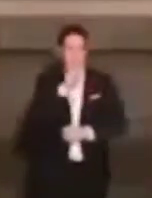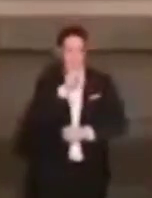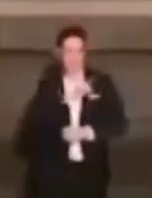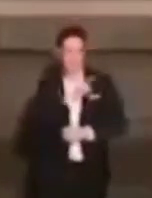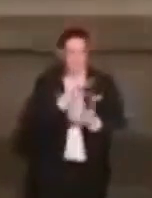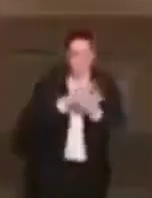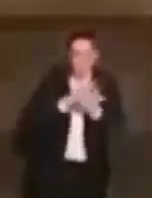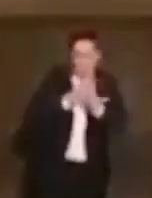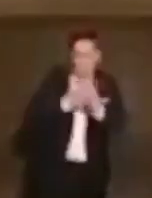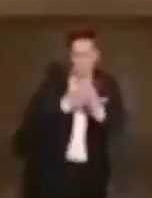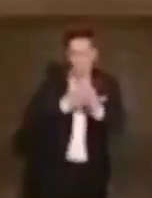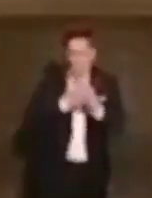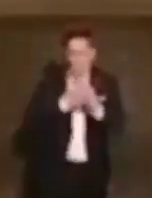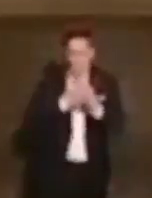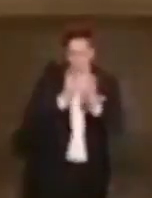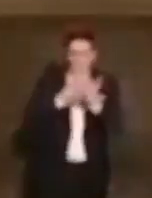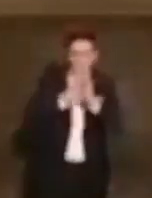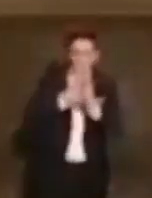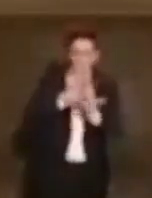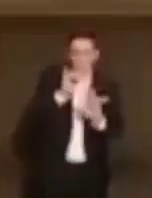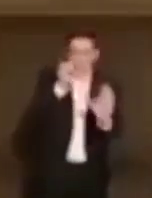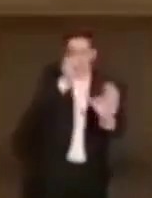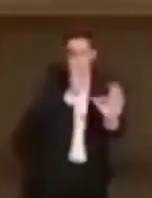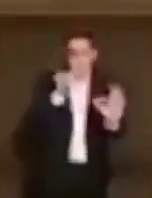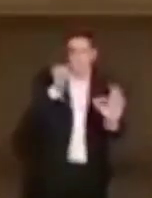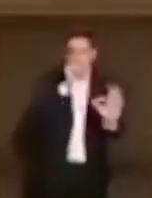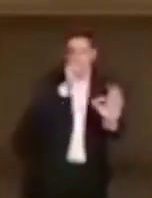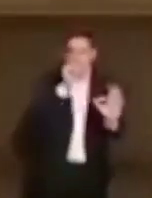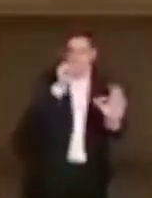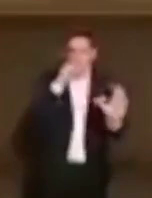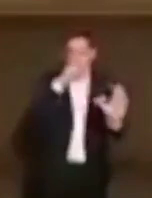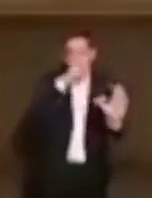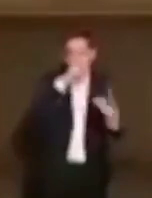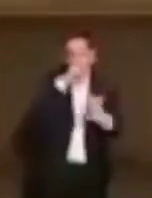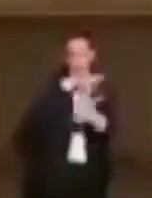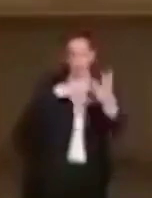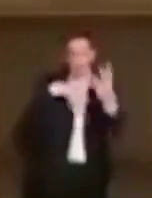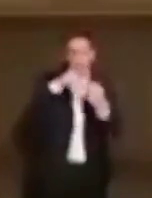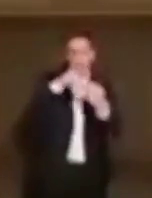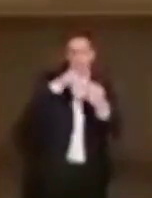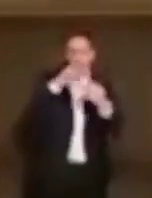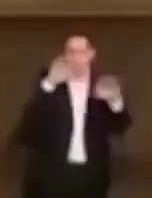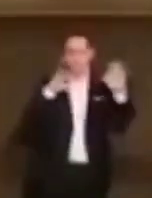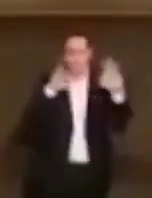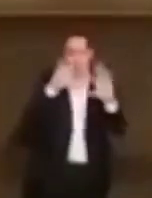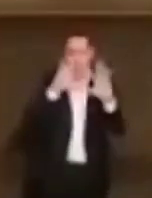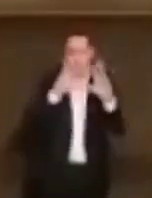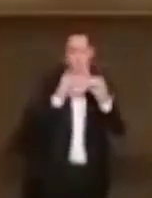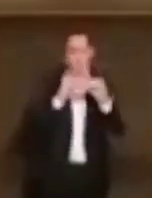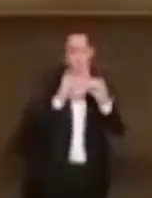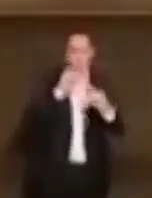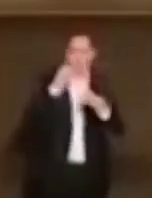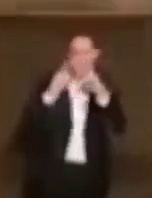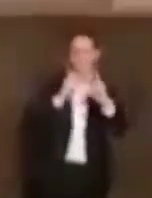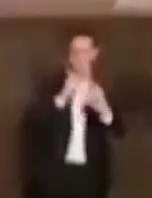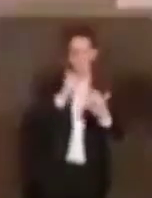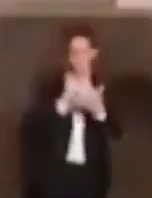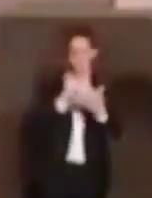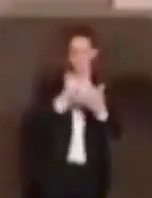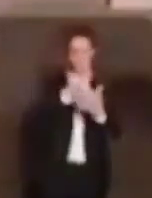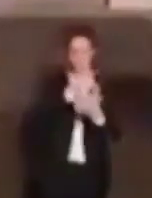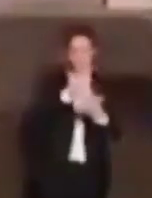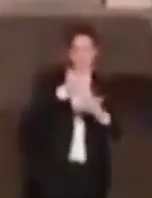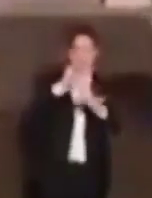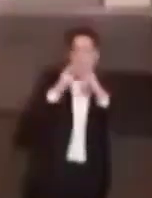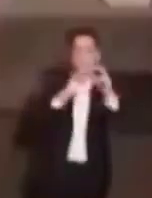صحرا مسابقه میداد؟ آیا پیامبر شما کاری غیر از مسابقه دادن با زنان نداشت؟ چه